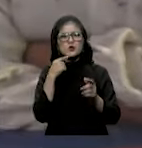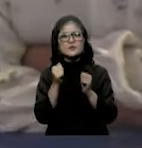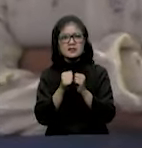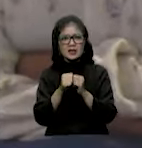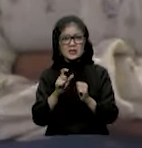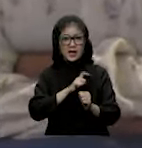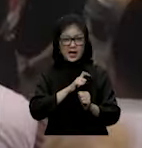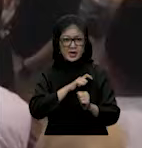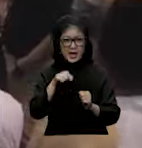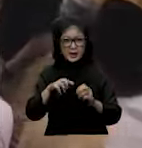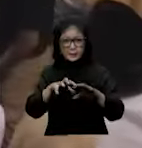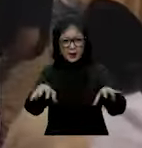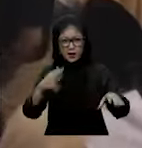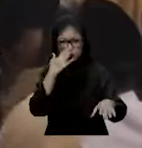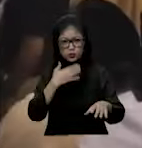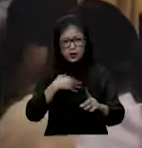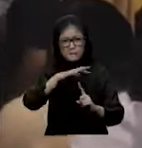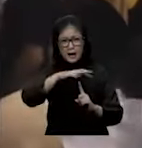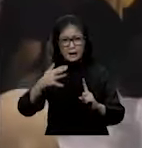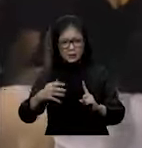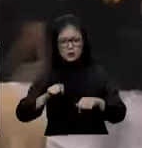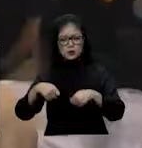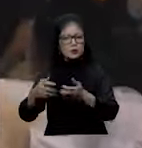kekayaan mineral Bangka Belitung bisa dikelola maksimal di dalam